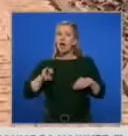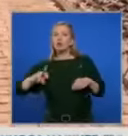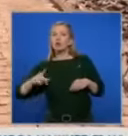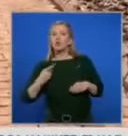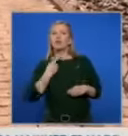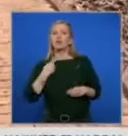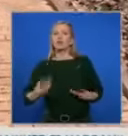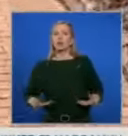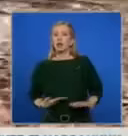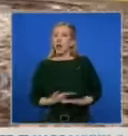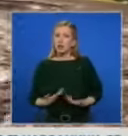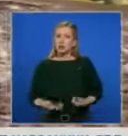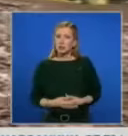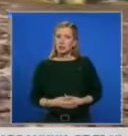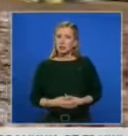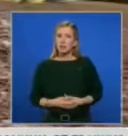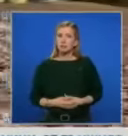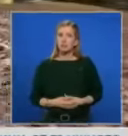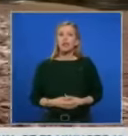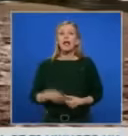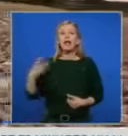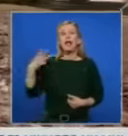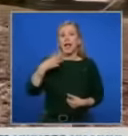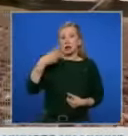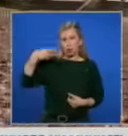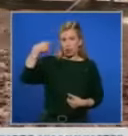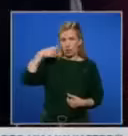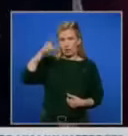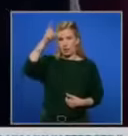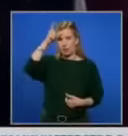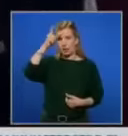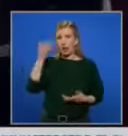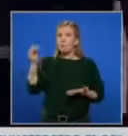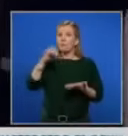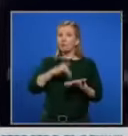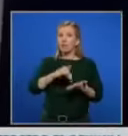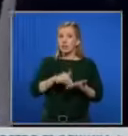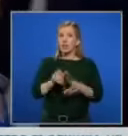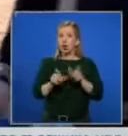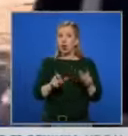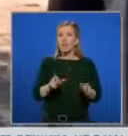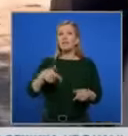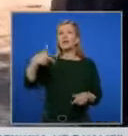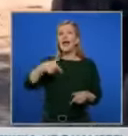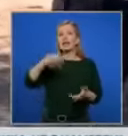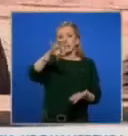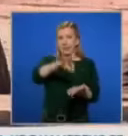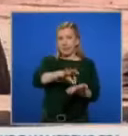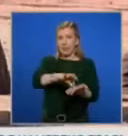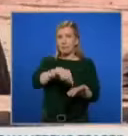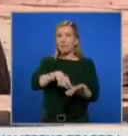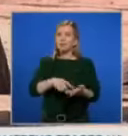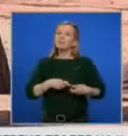най-важното. Ердоган посети пострадалите от земетресението. В Газиантеп той отново се опита да